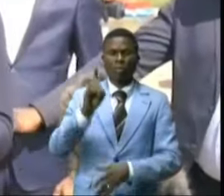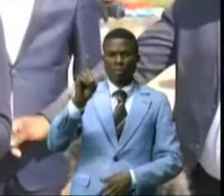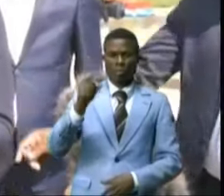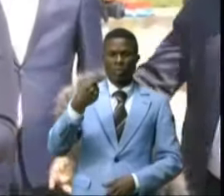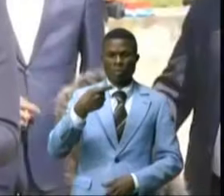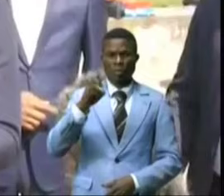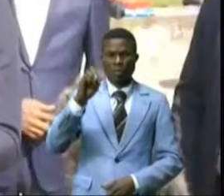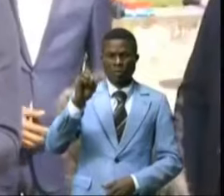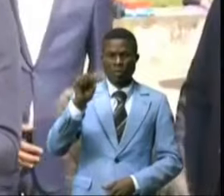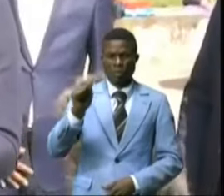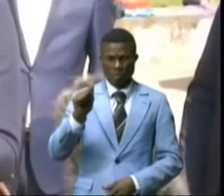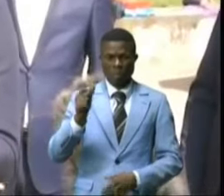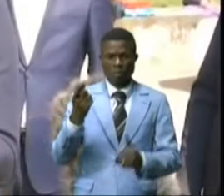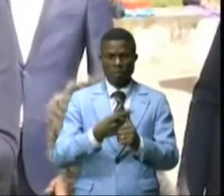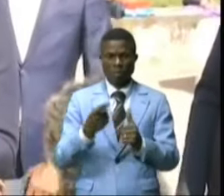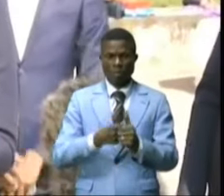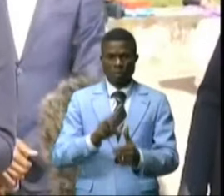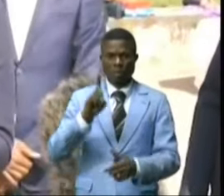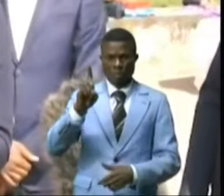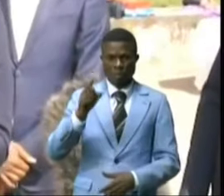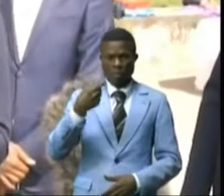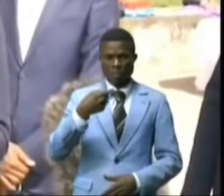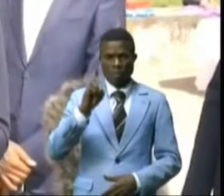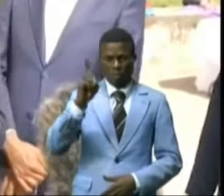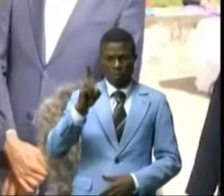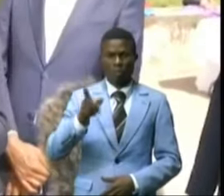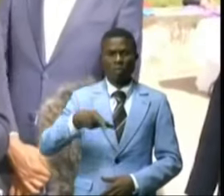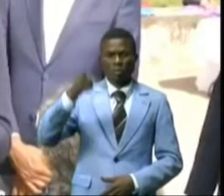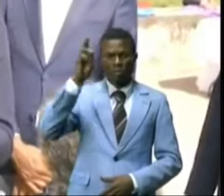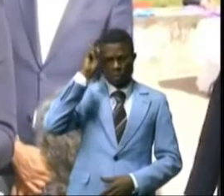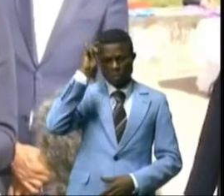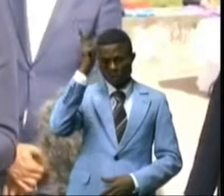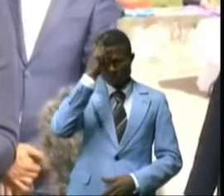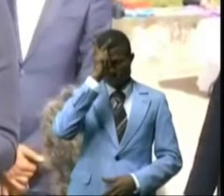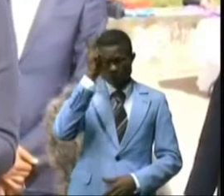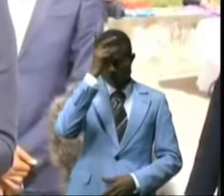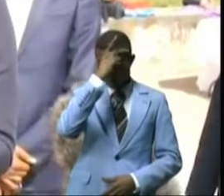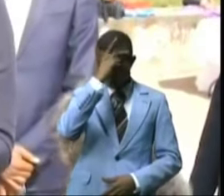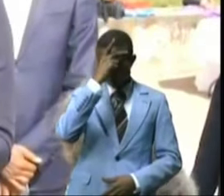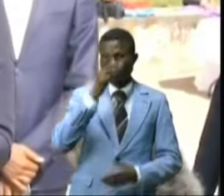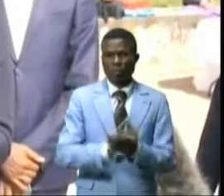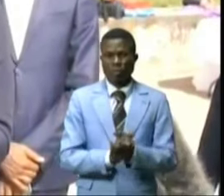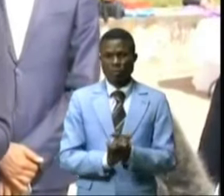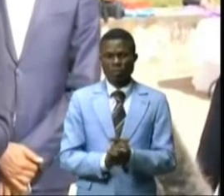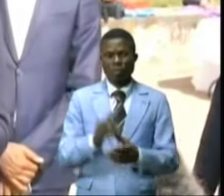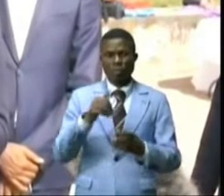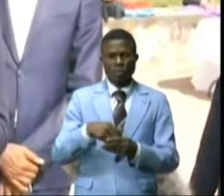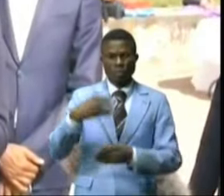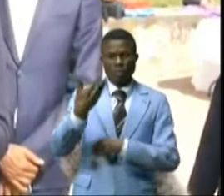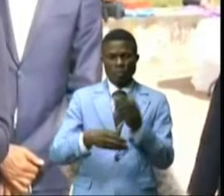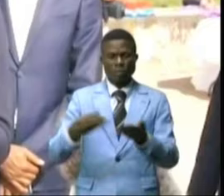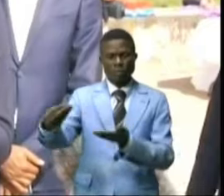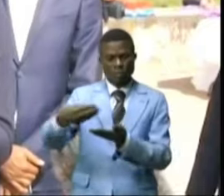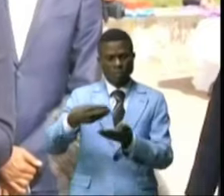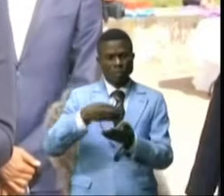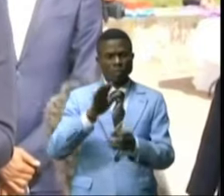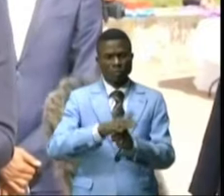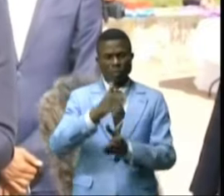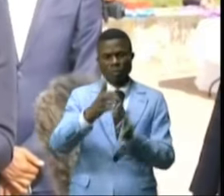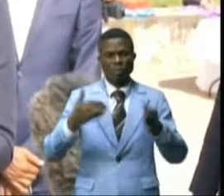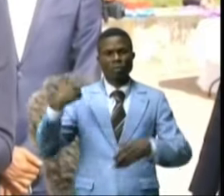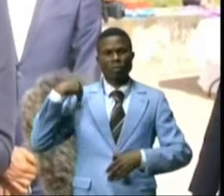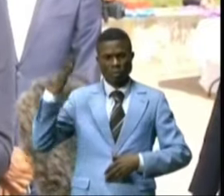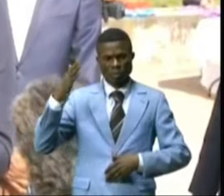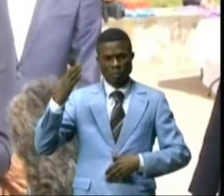et particulièrement sur la DGDA du Katanga. Son bras séculier dans la mobilisation de recettes en vue